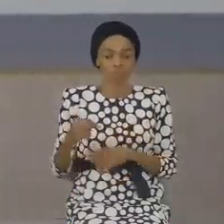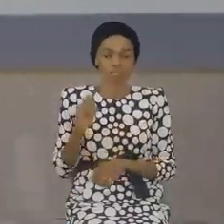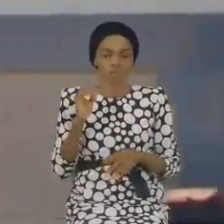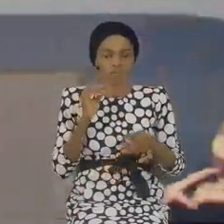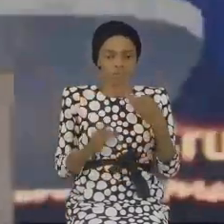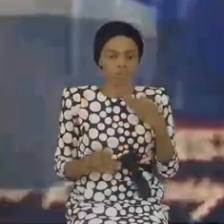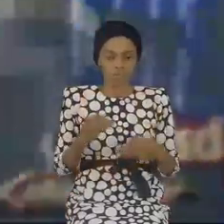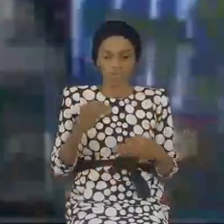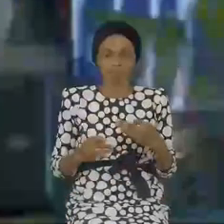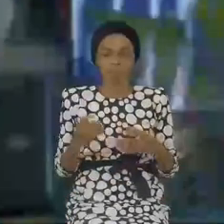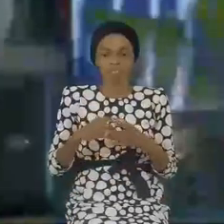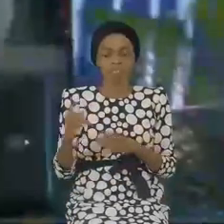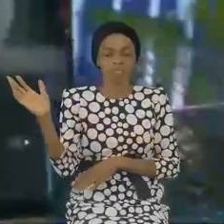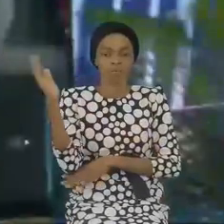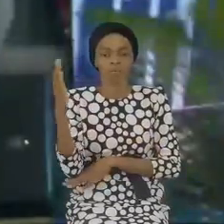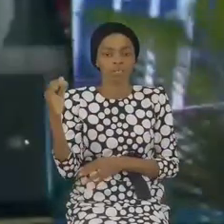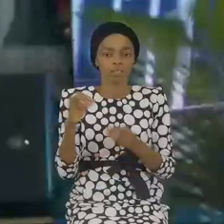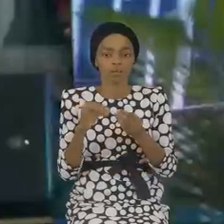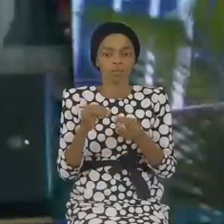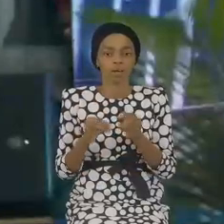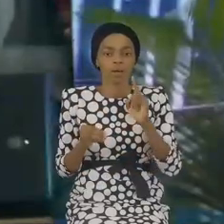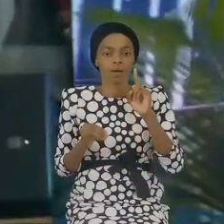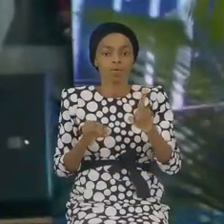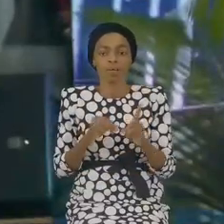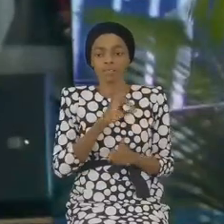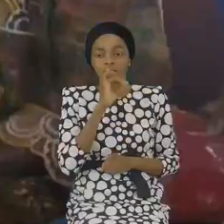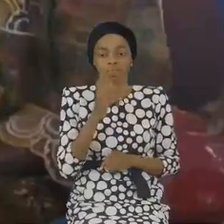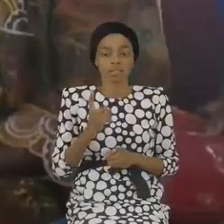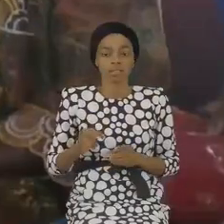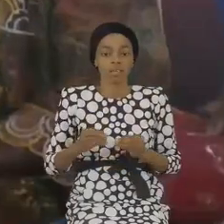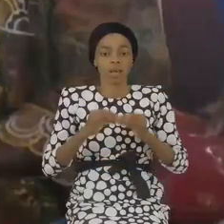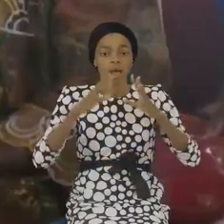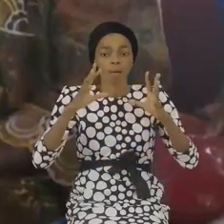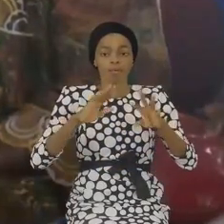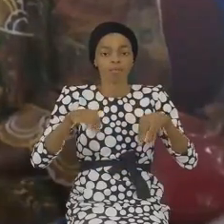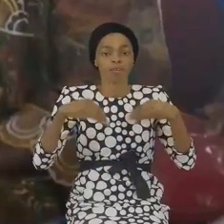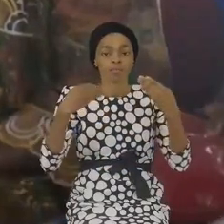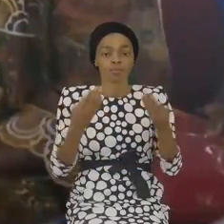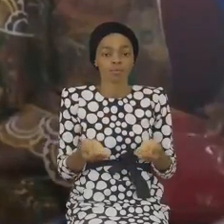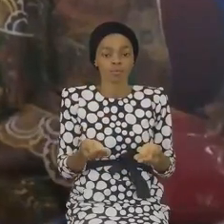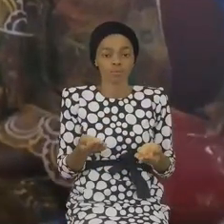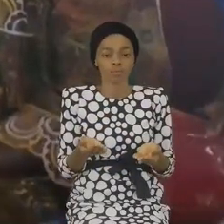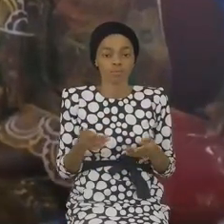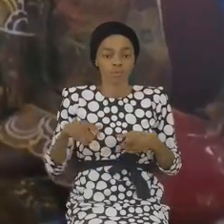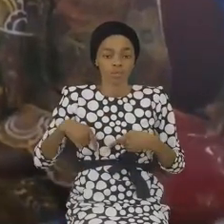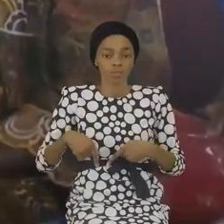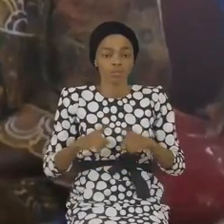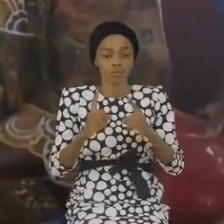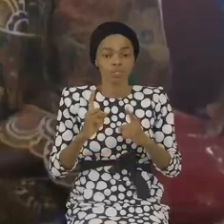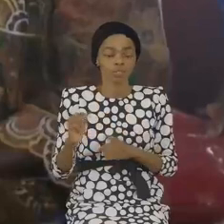premier élément, la provision abondante lors de la traversée du